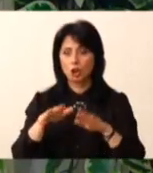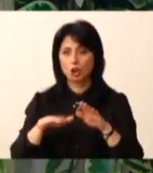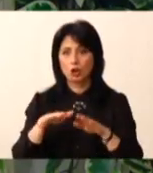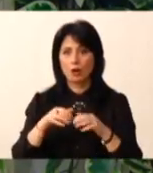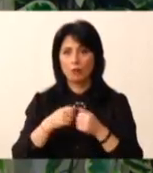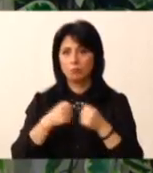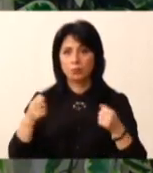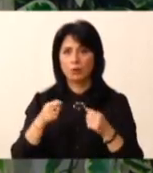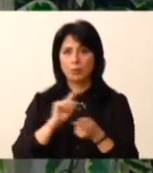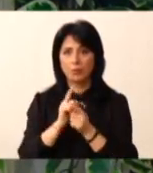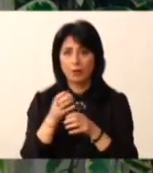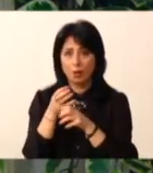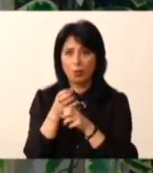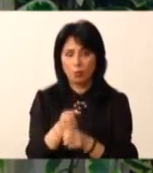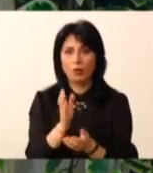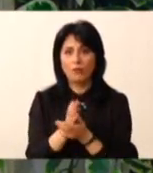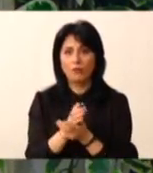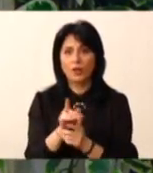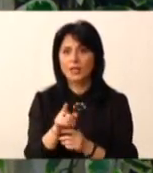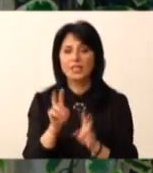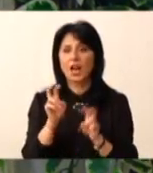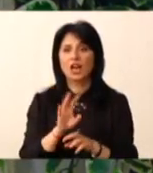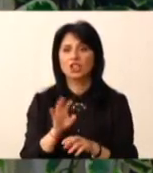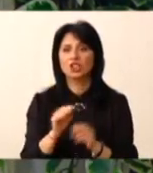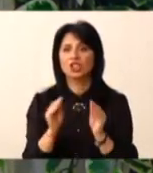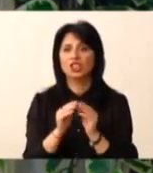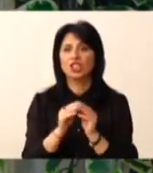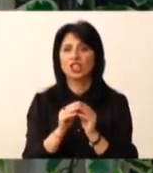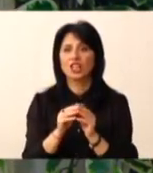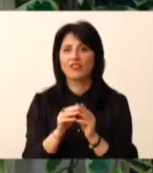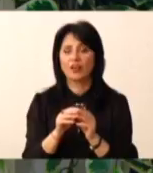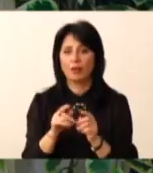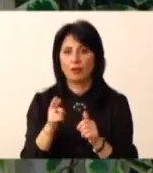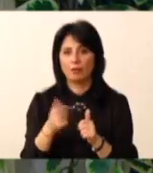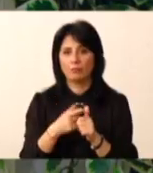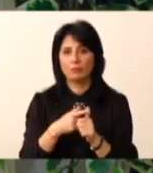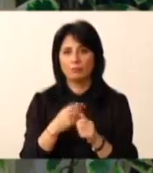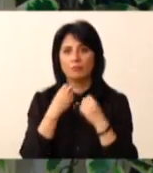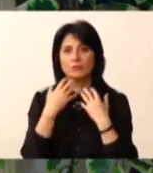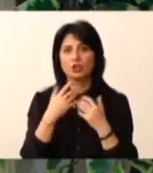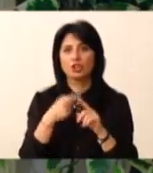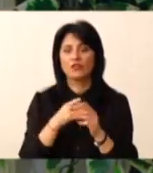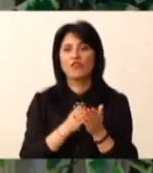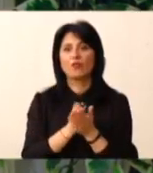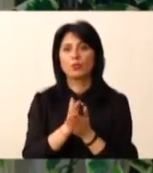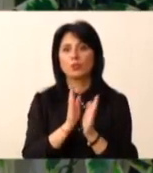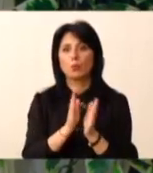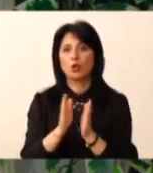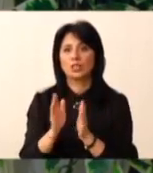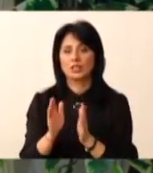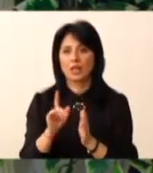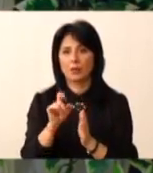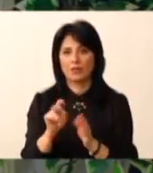არათუ იმატებთ, პირიქით იკლებთ კიდეც, ეს არნიშნავს, რომ იგივე რიტმი უნდა შეინარჩუნოთ ფარისებრი ჯირკვლის ფუნქციის